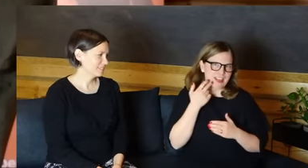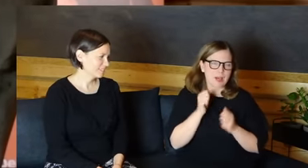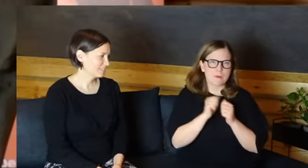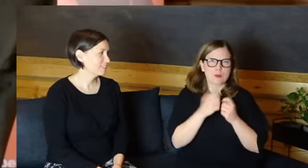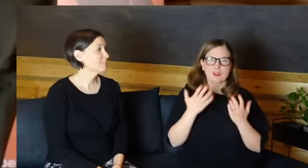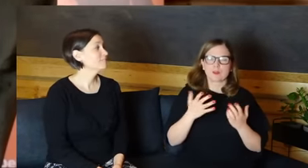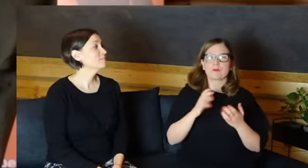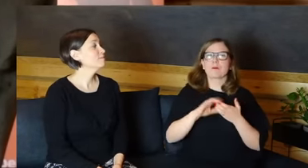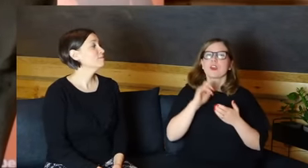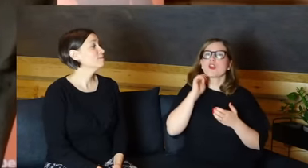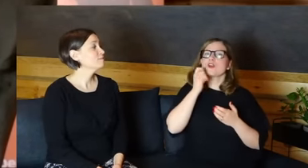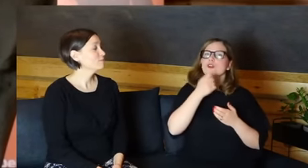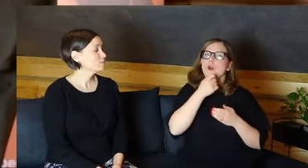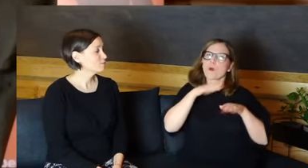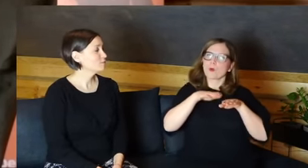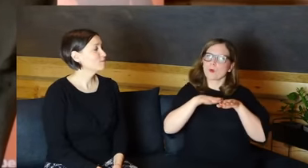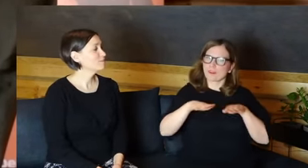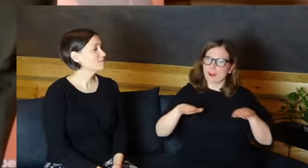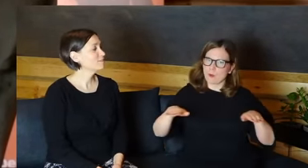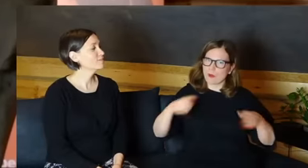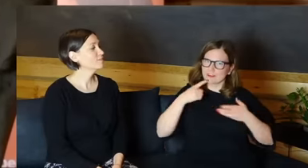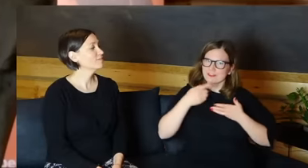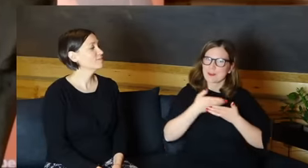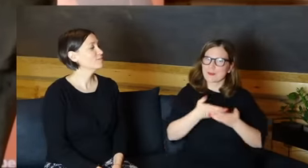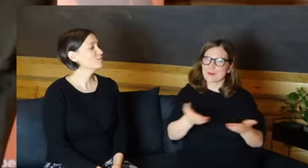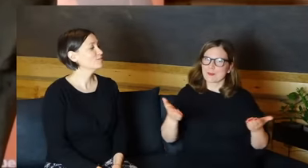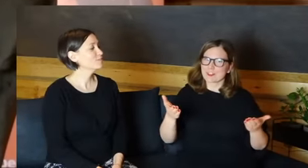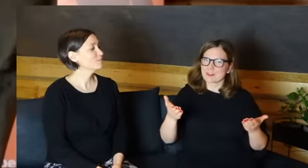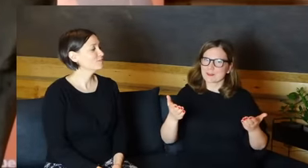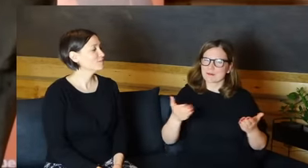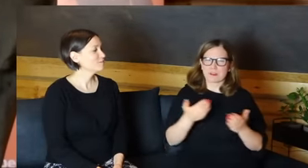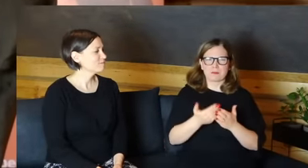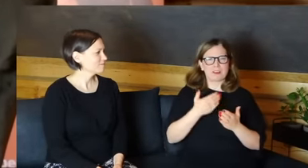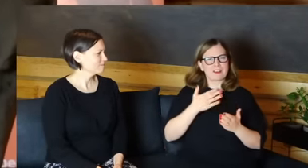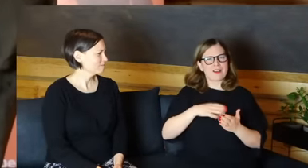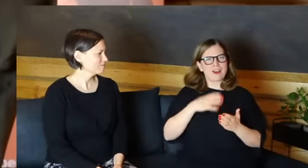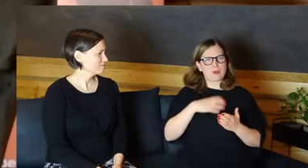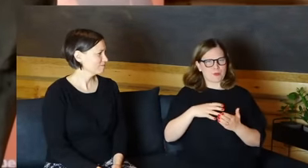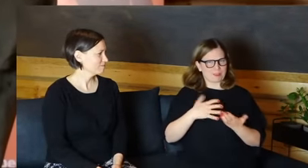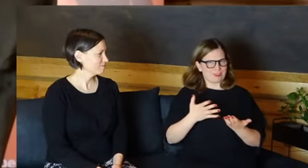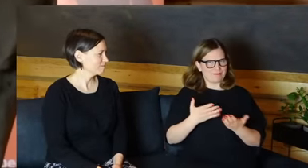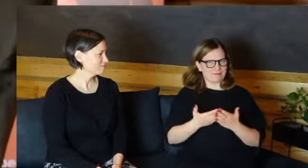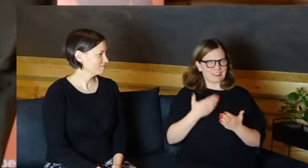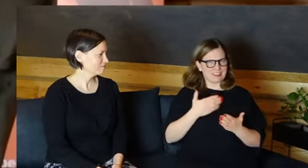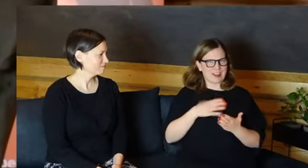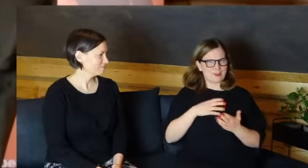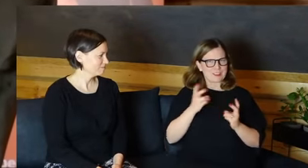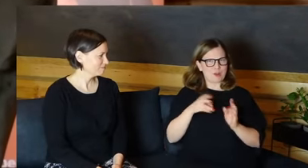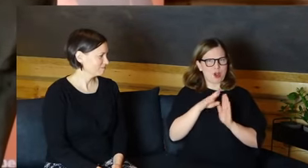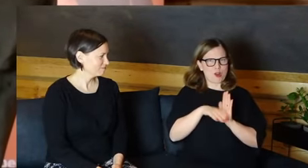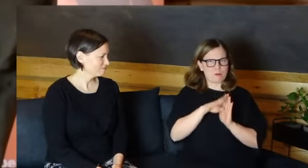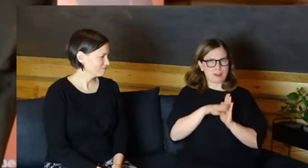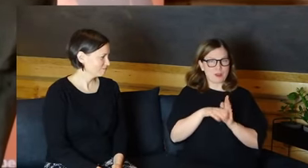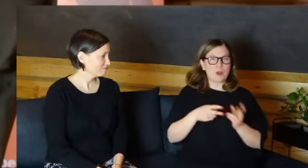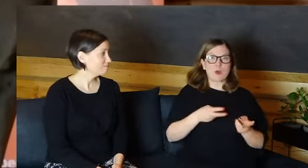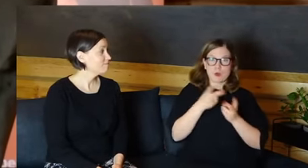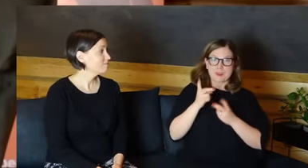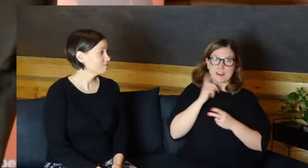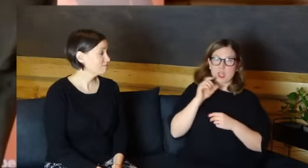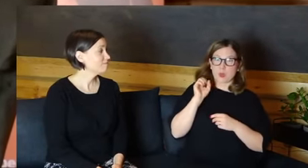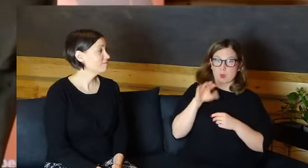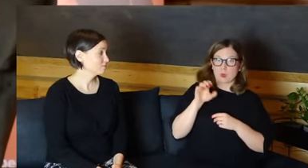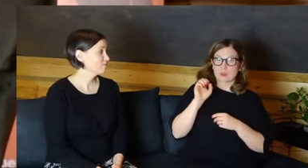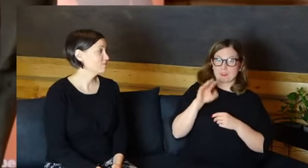joulurauhan julistus. Se, miksi me haluttiin tämä tähän näin, niin joulurauha lähetetään yleensä Turusta. Ja